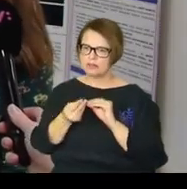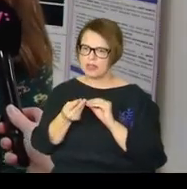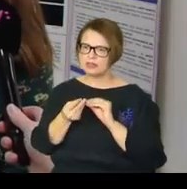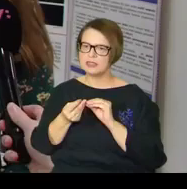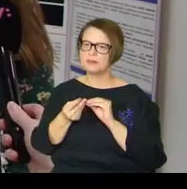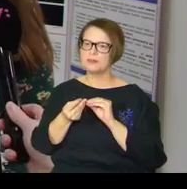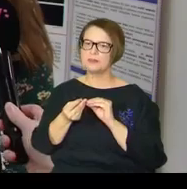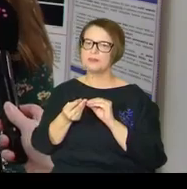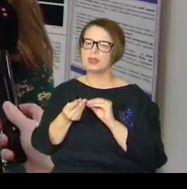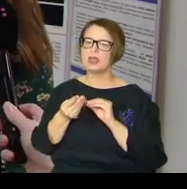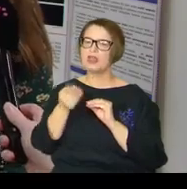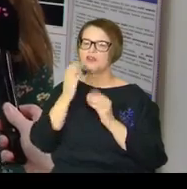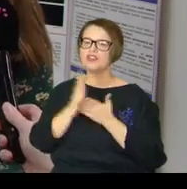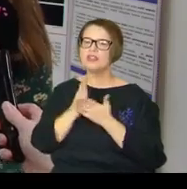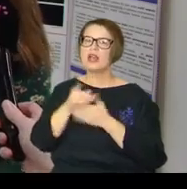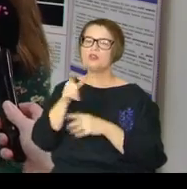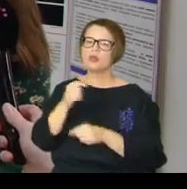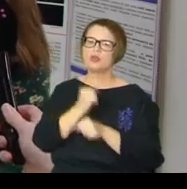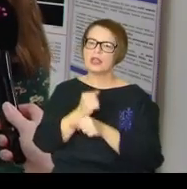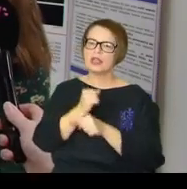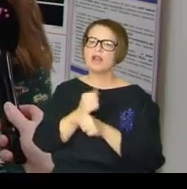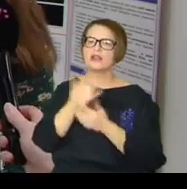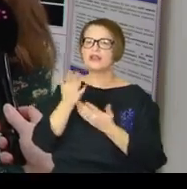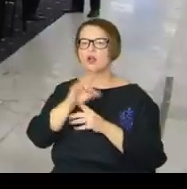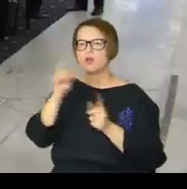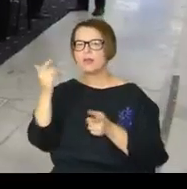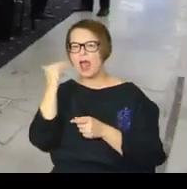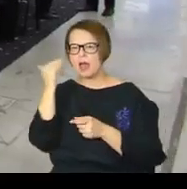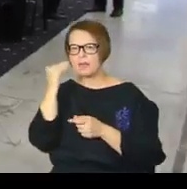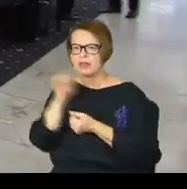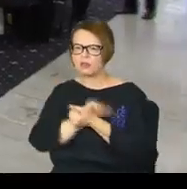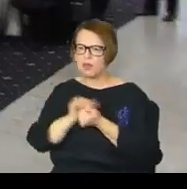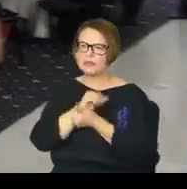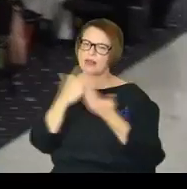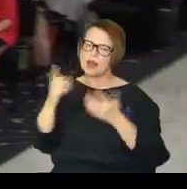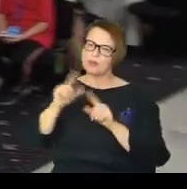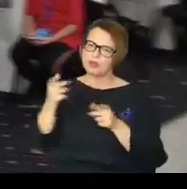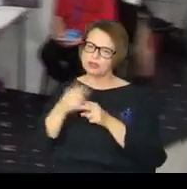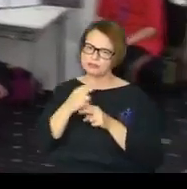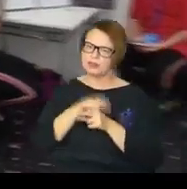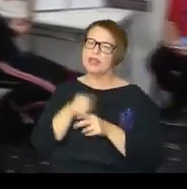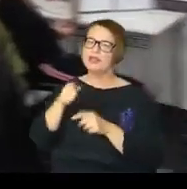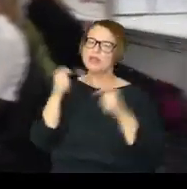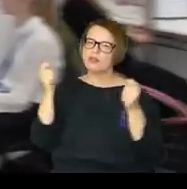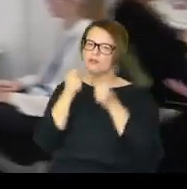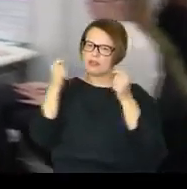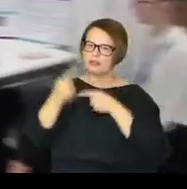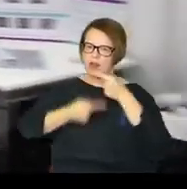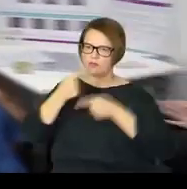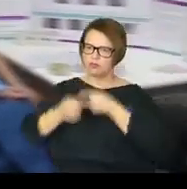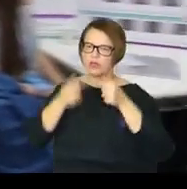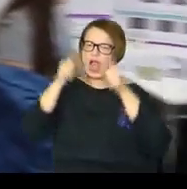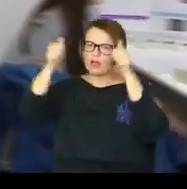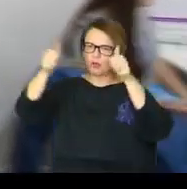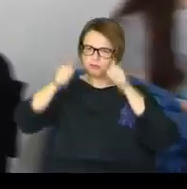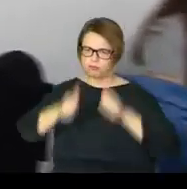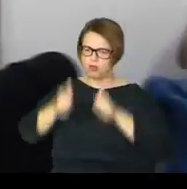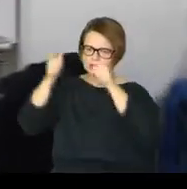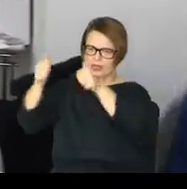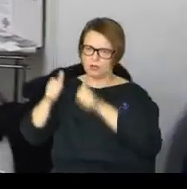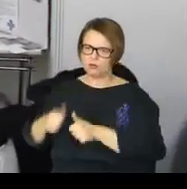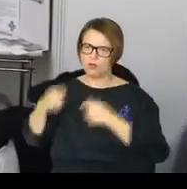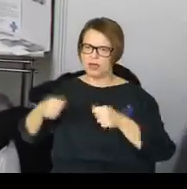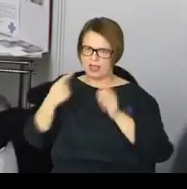zaujímavých vecí, keďže vždy sa to koná v nejakom inom americkom meste alebo v nejakej inej krajine. Festival AMAVET funguje tzv. Posterovou